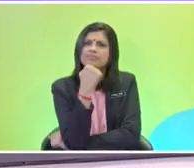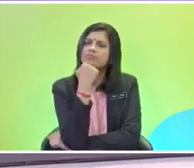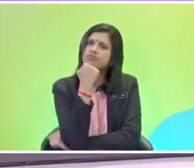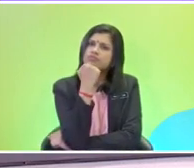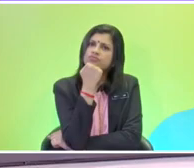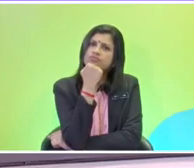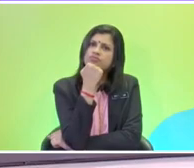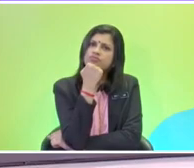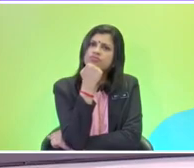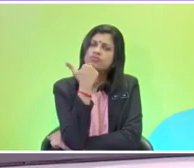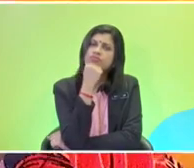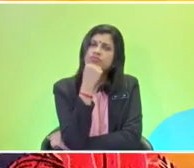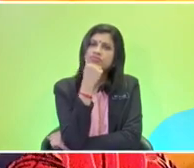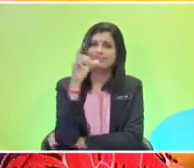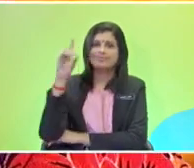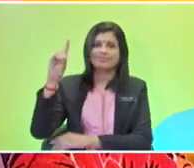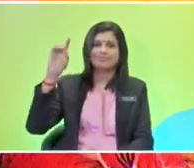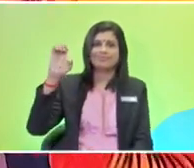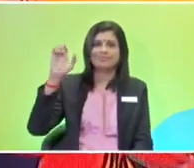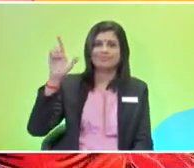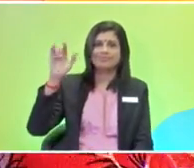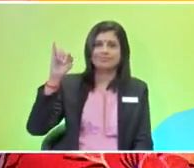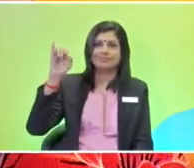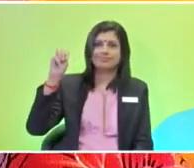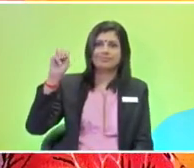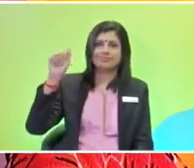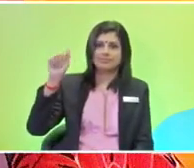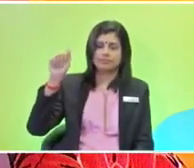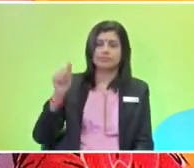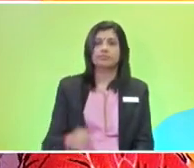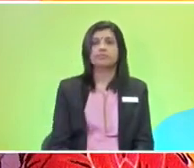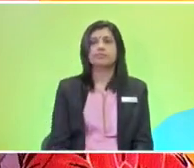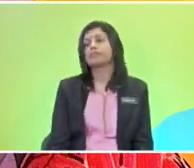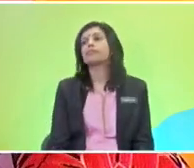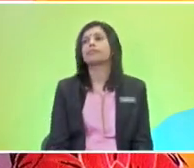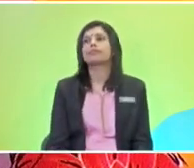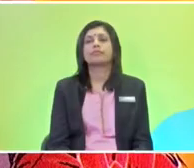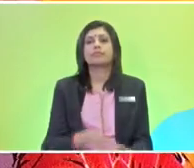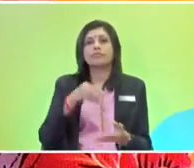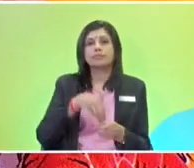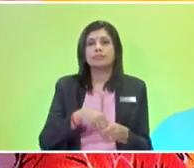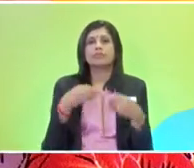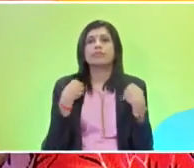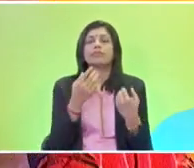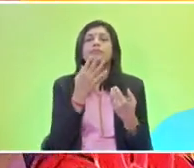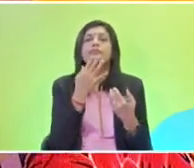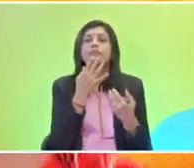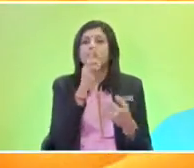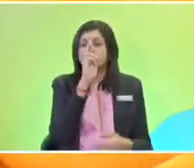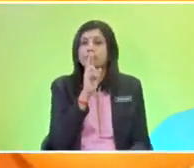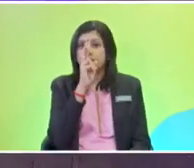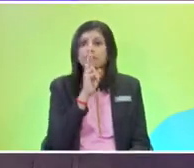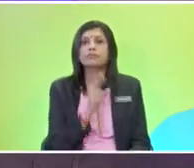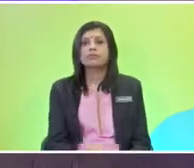Murid-murid, ini namanya buah delima. Okey, buah delima dalam dia warna merah-merah jambu.